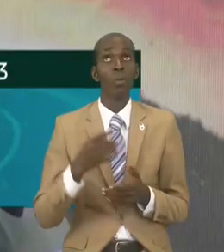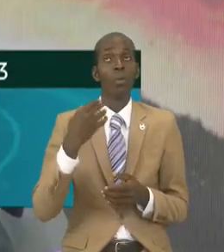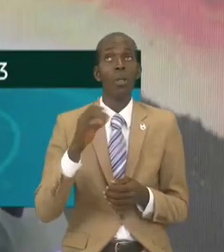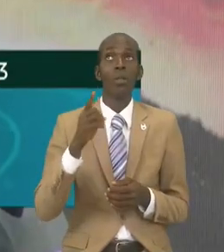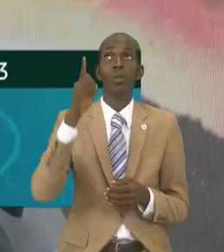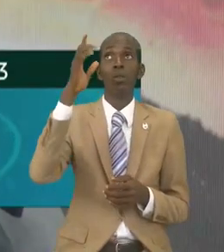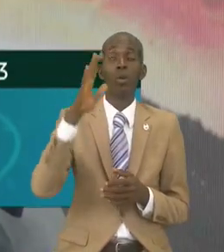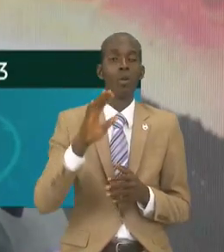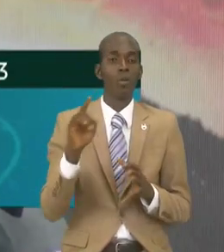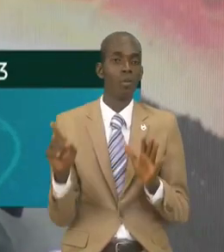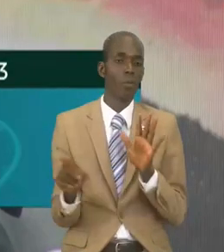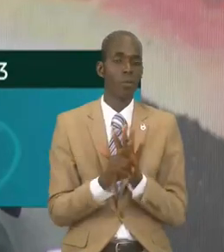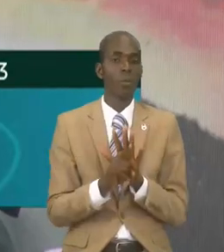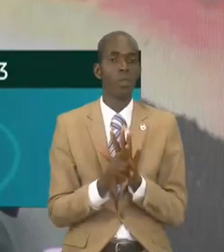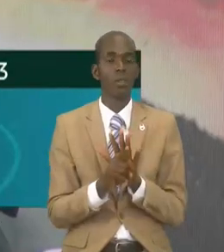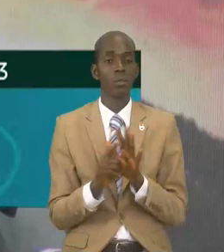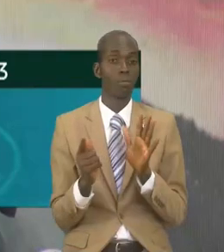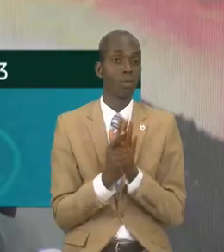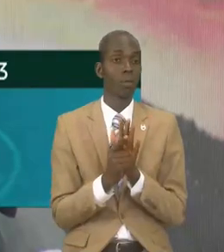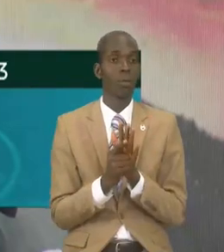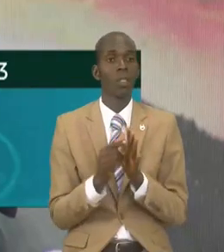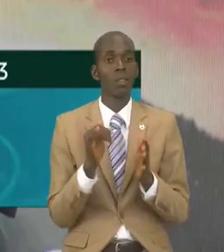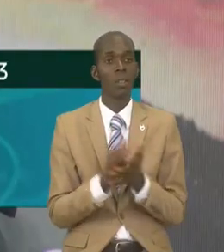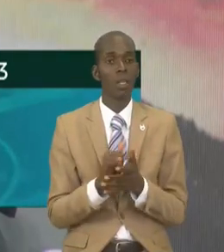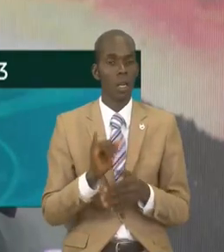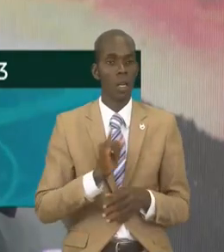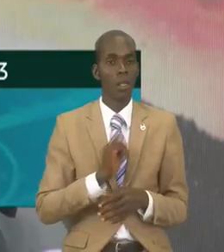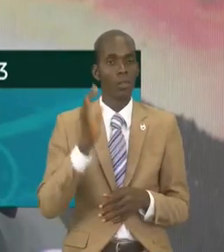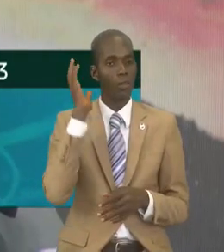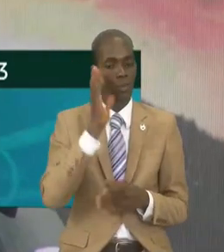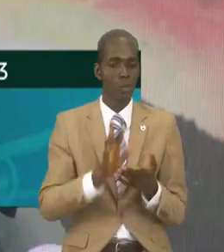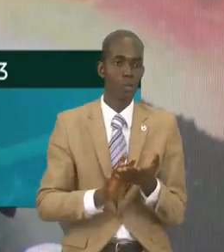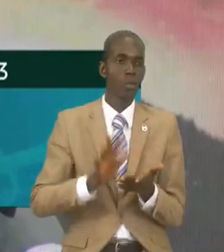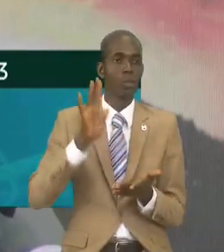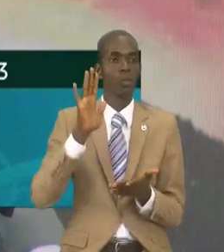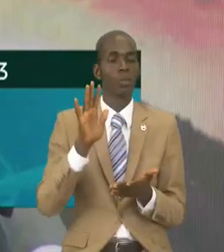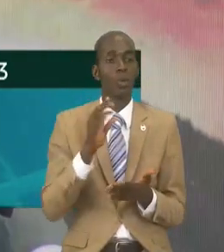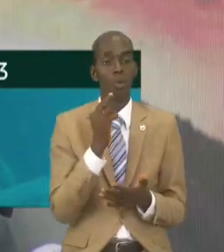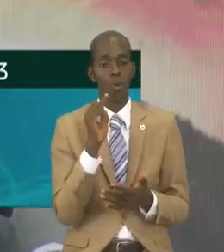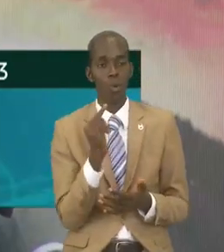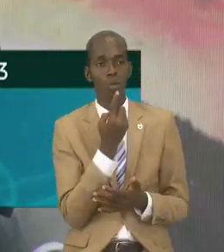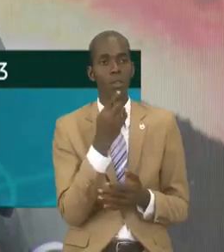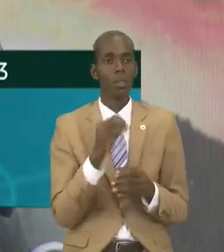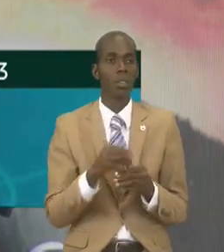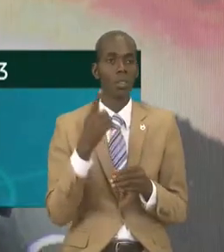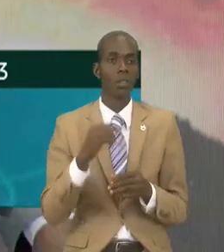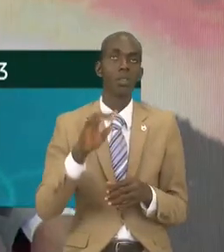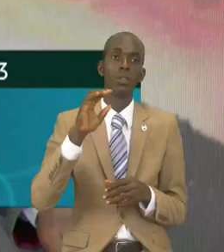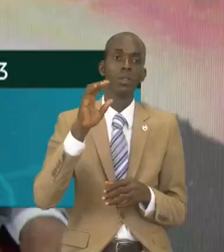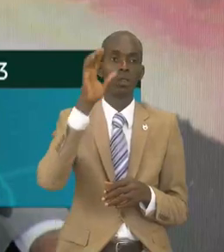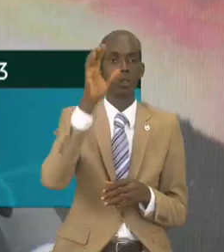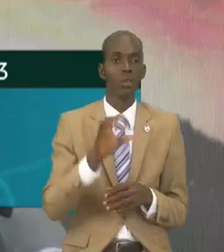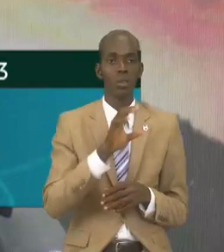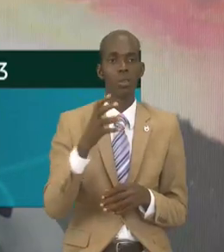Pour ce qui me concerne, loin de moi, la pensée de me glorifier d'autre chose que de la croix de notre